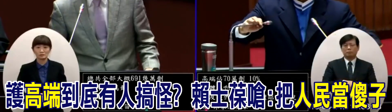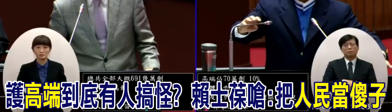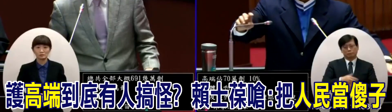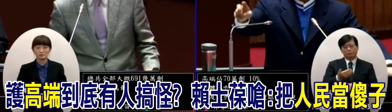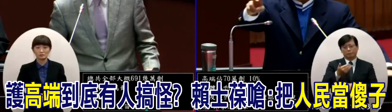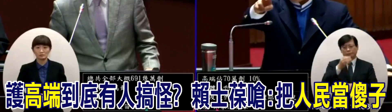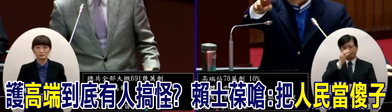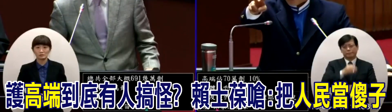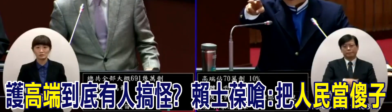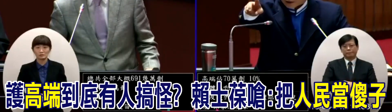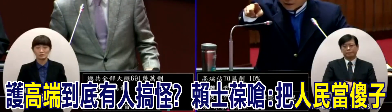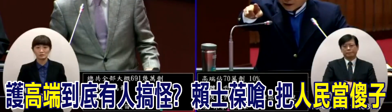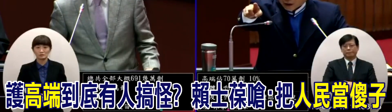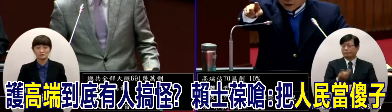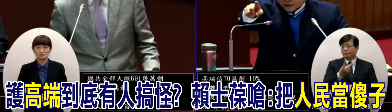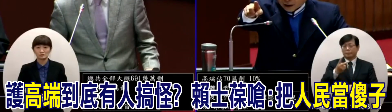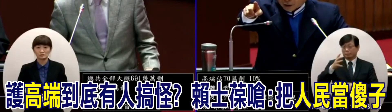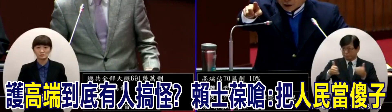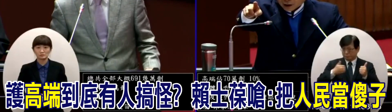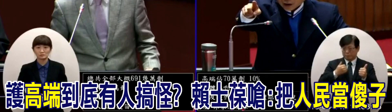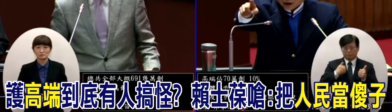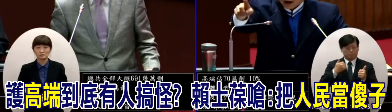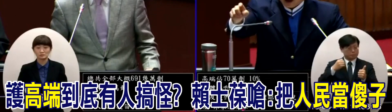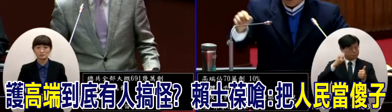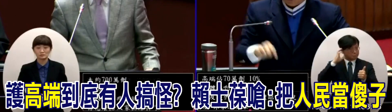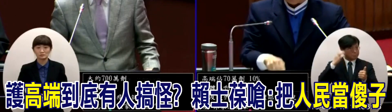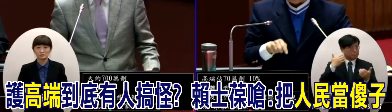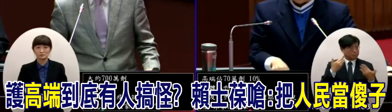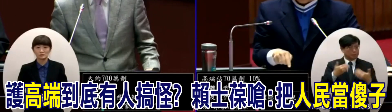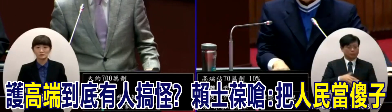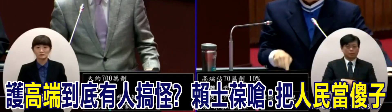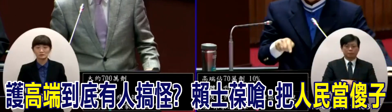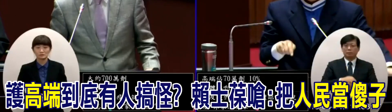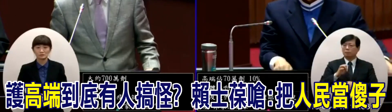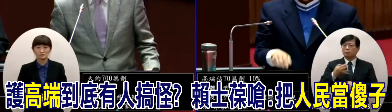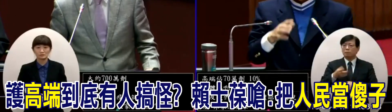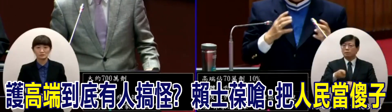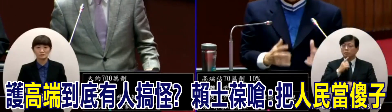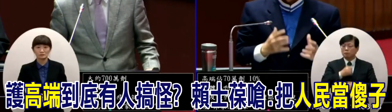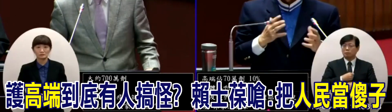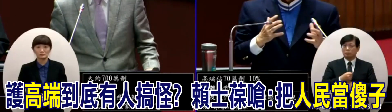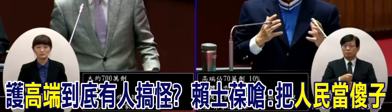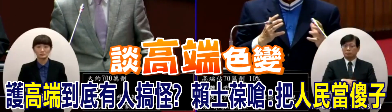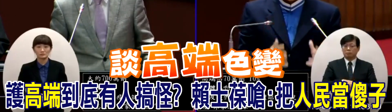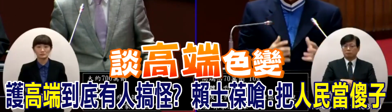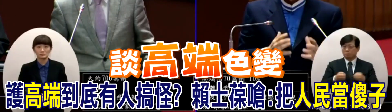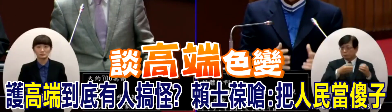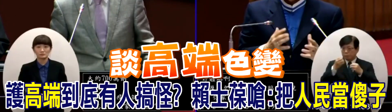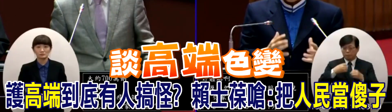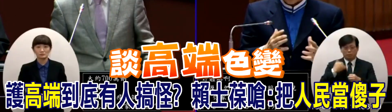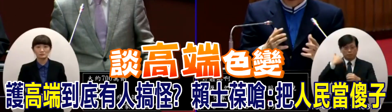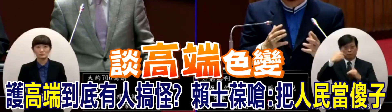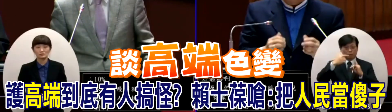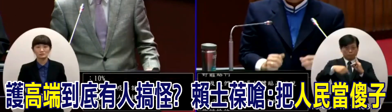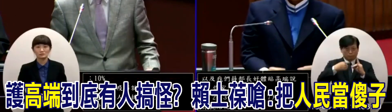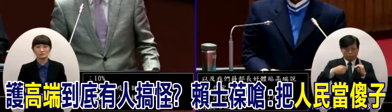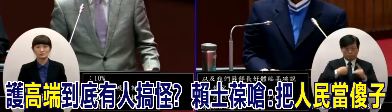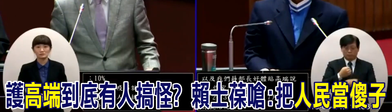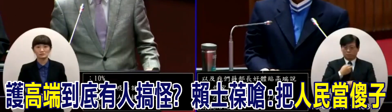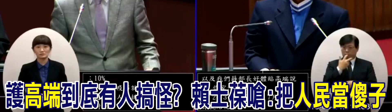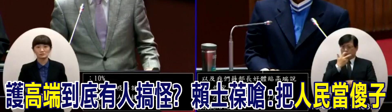来， 对啊， 两位长官，听好哦。为什么大家谈高端设